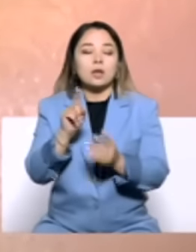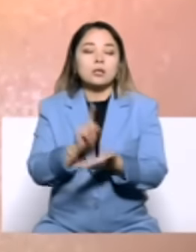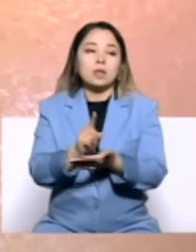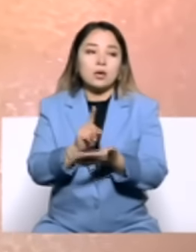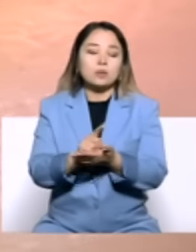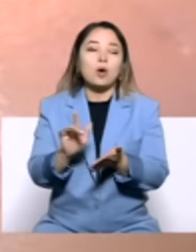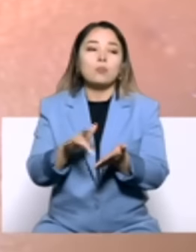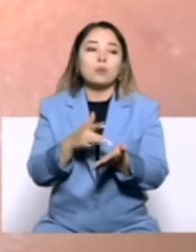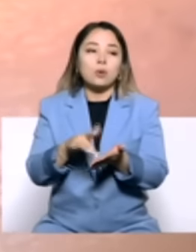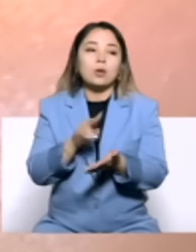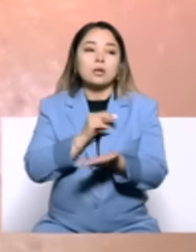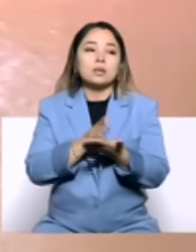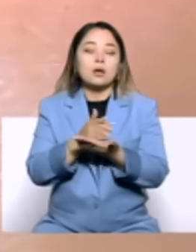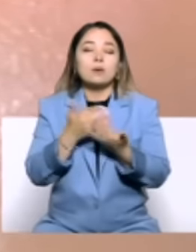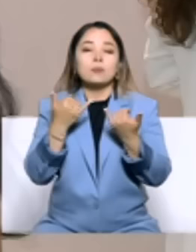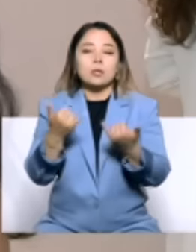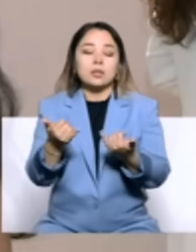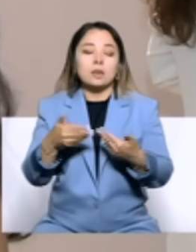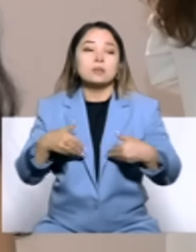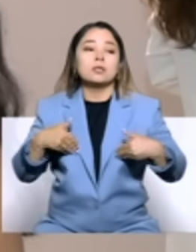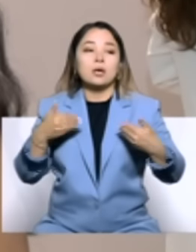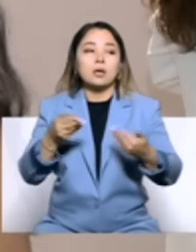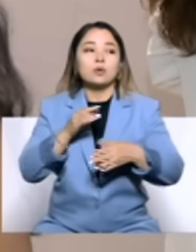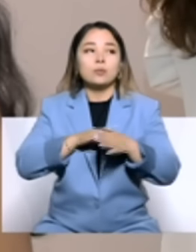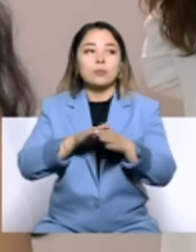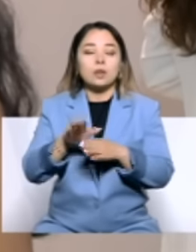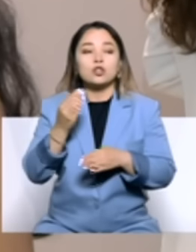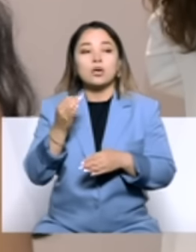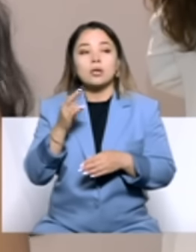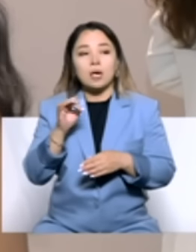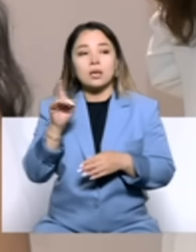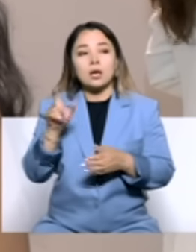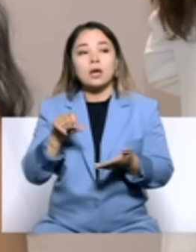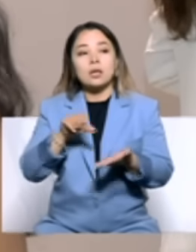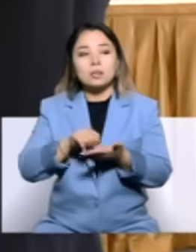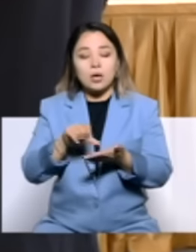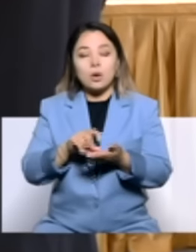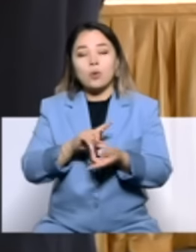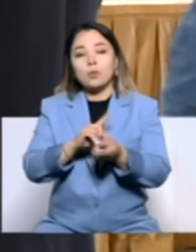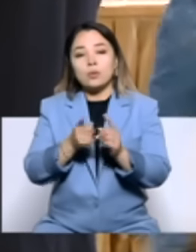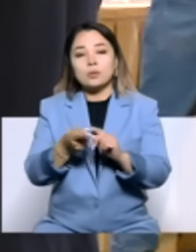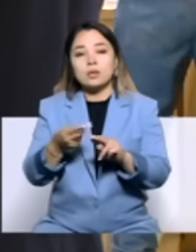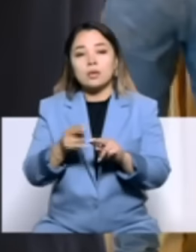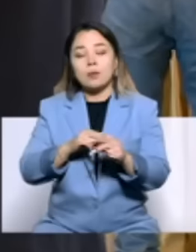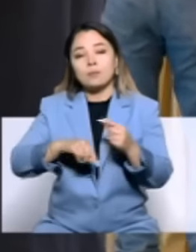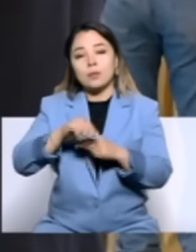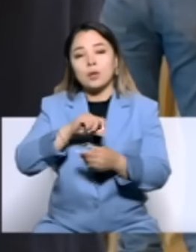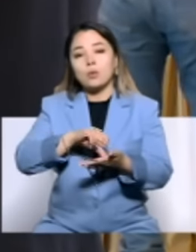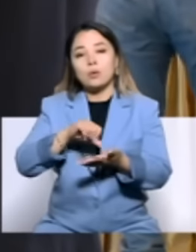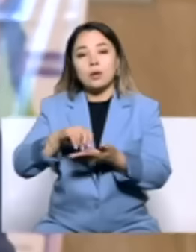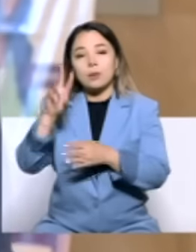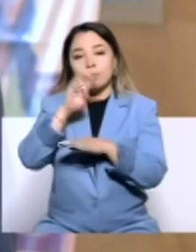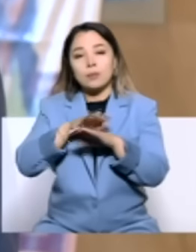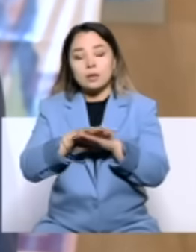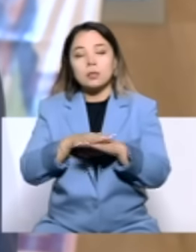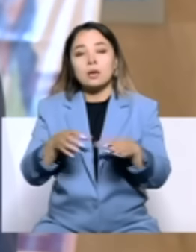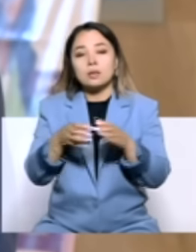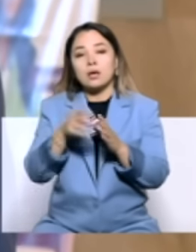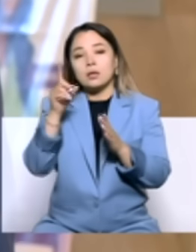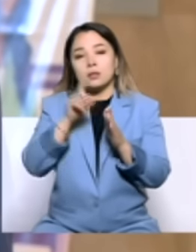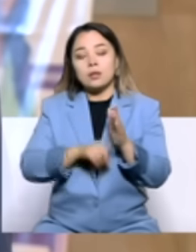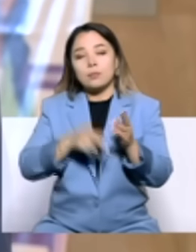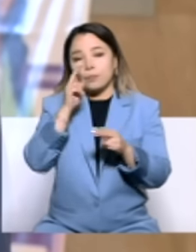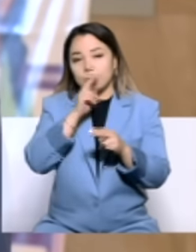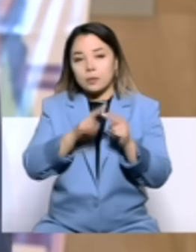және бухгалтерлік қызмет бойынша кеңес берумен айналысатын Шынар Сәрсенқызы, бұл өзгеріс бизнес өкілдерінің мемлекетке деген сенімін